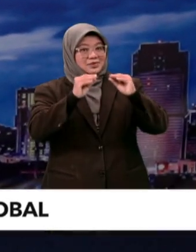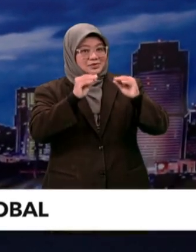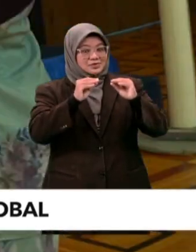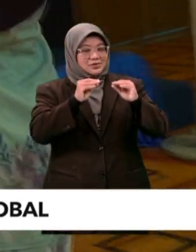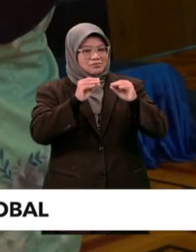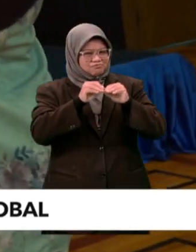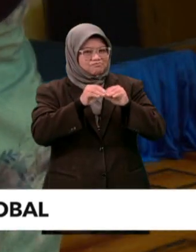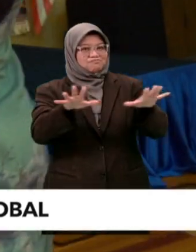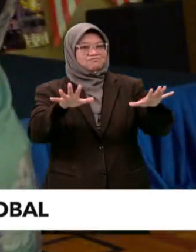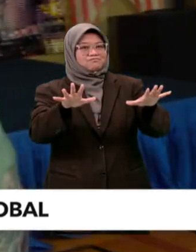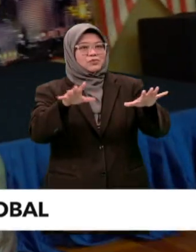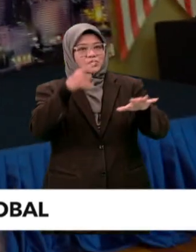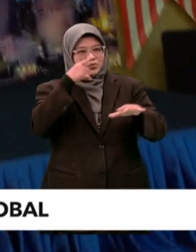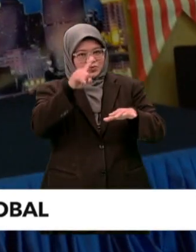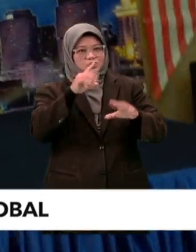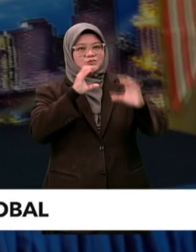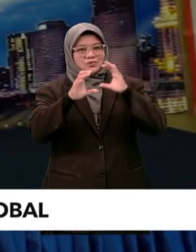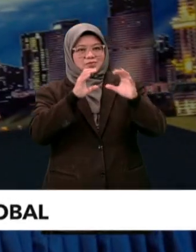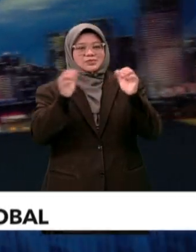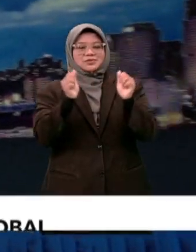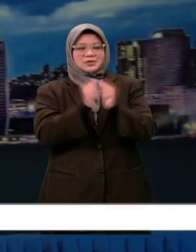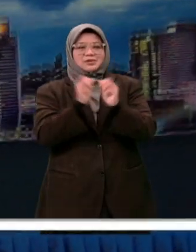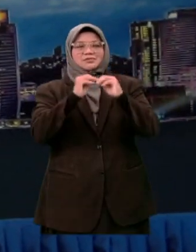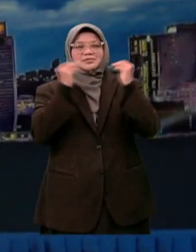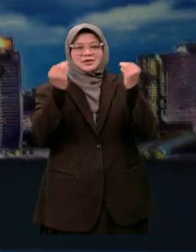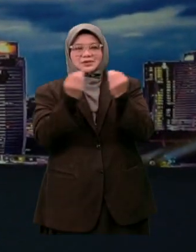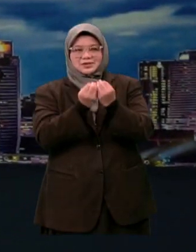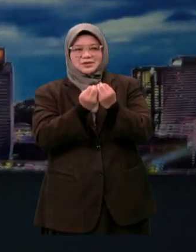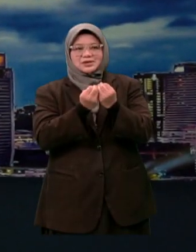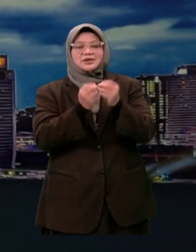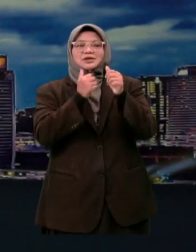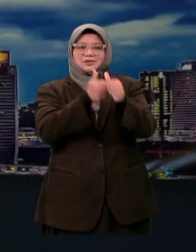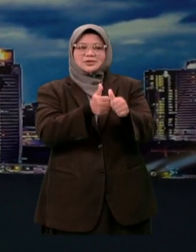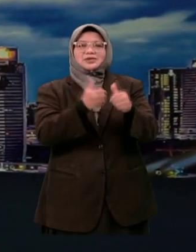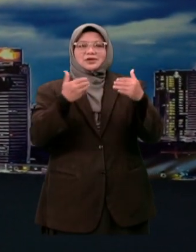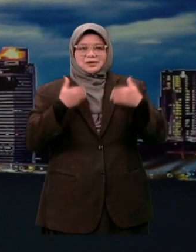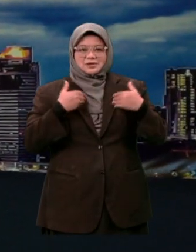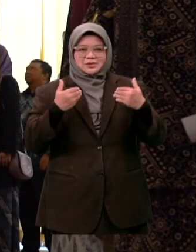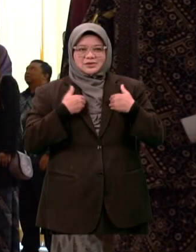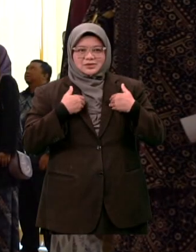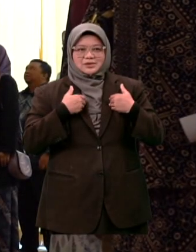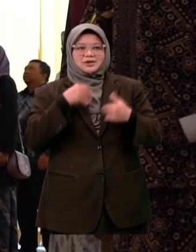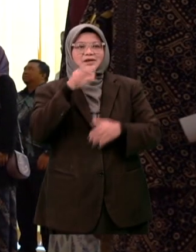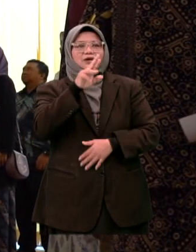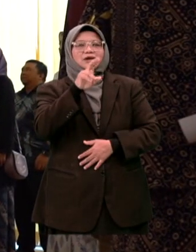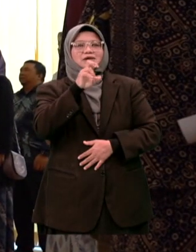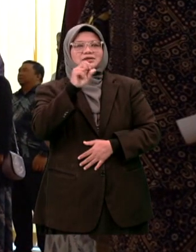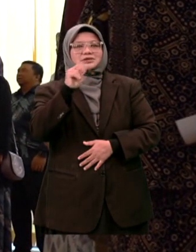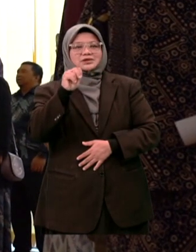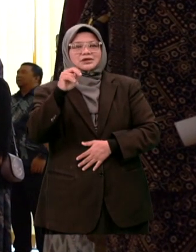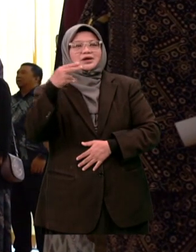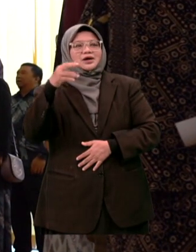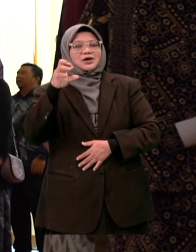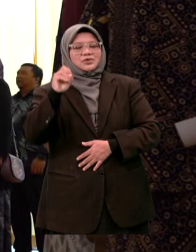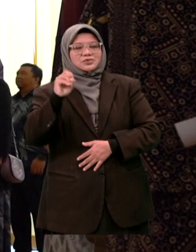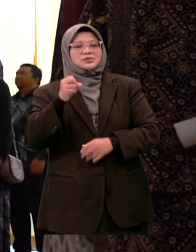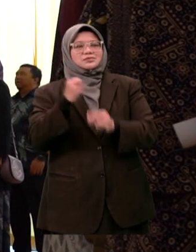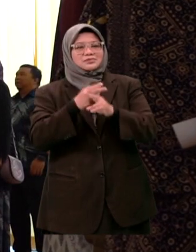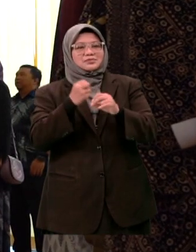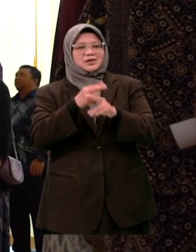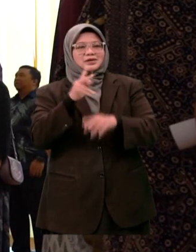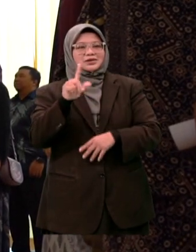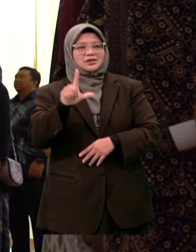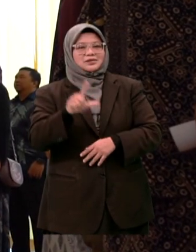meluas untuk tujuan komunikasi dengan masyarakat tempatan melalui kewujudan ras di Jalan Ampang Kuala Lumpur